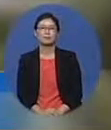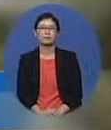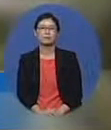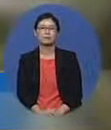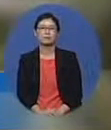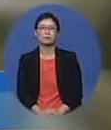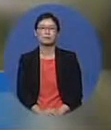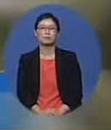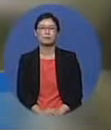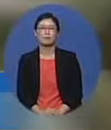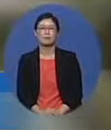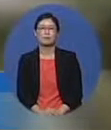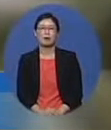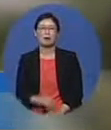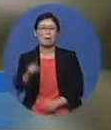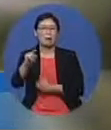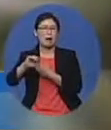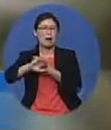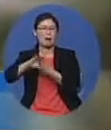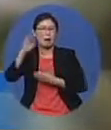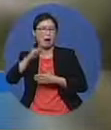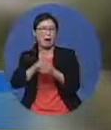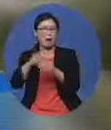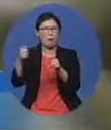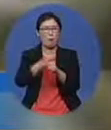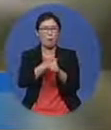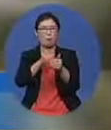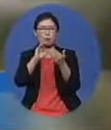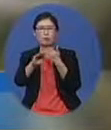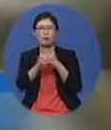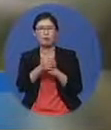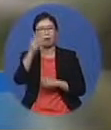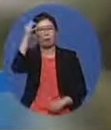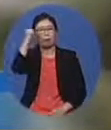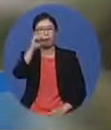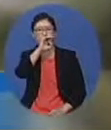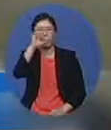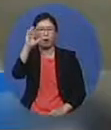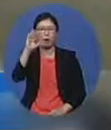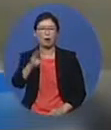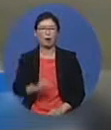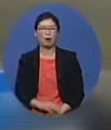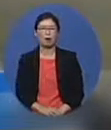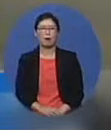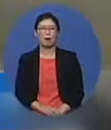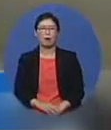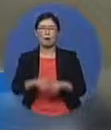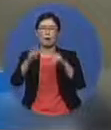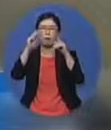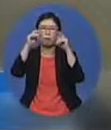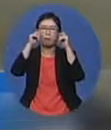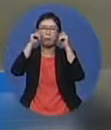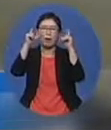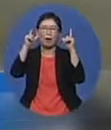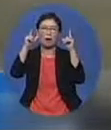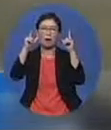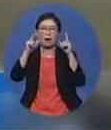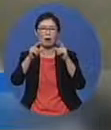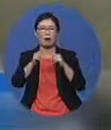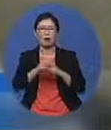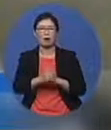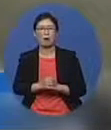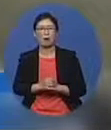얘한테 맞고 나서 그 이후로 기억이 없거든요. 기억다가 다시 깼어요.